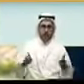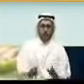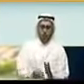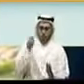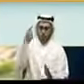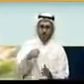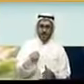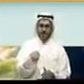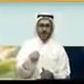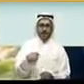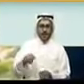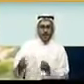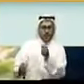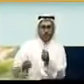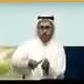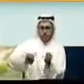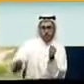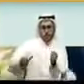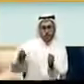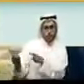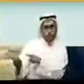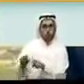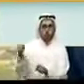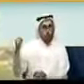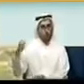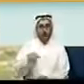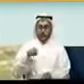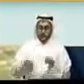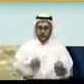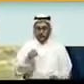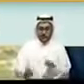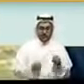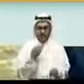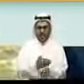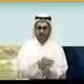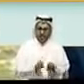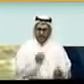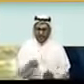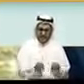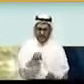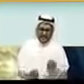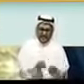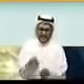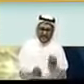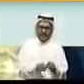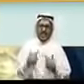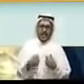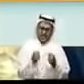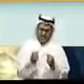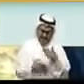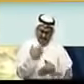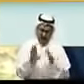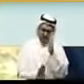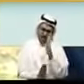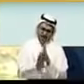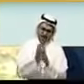أن سمعت المحرك لم أصدق نفسي، ورؤيته يقود السيارة أقرب للخيال، إنه يفعل ما يحلو له.